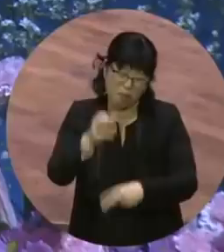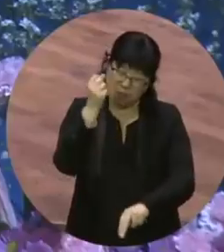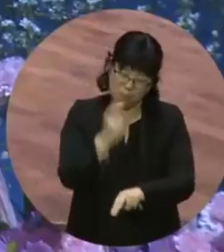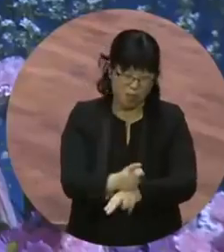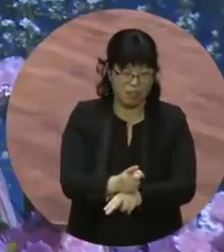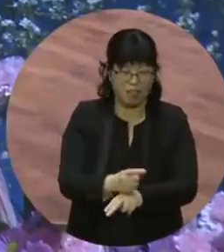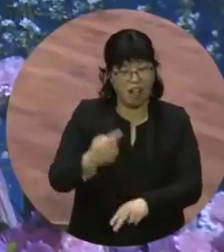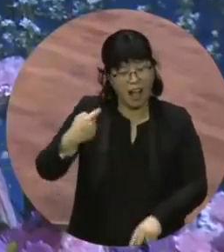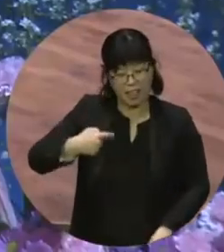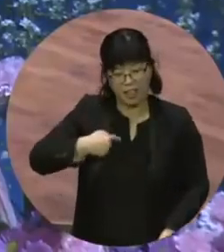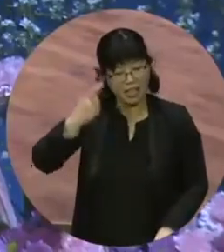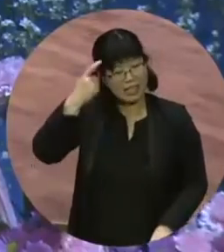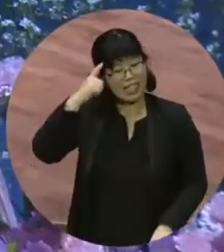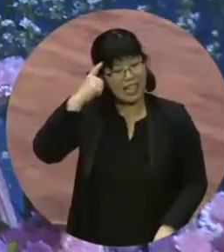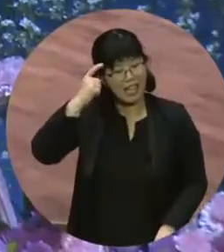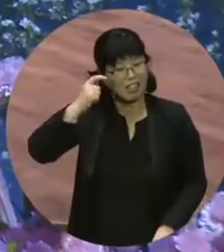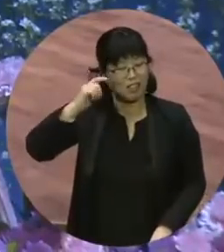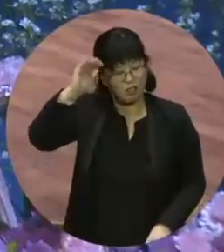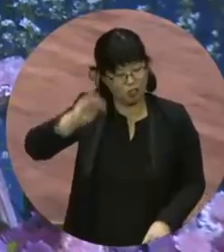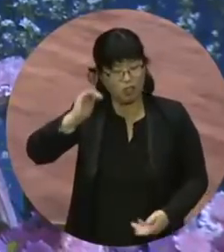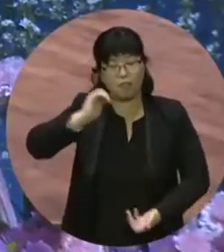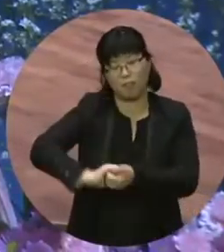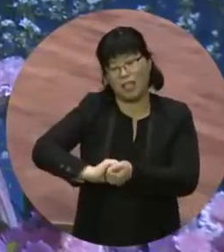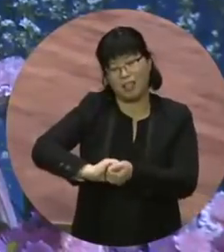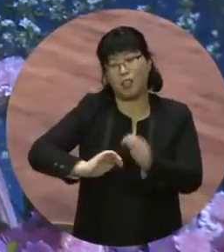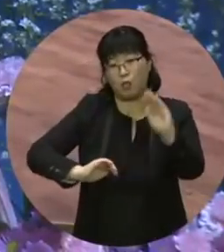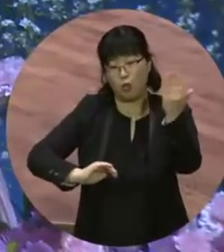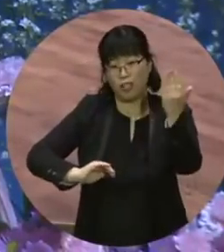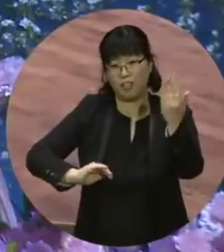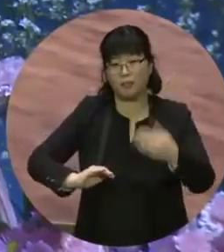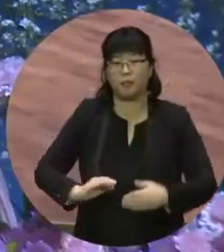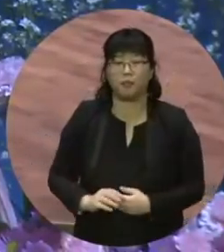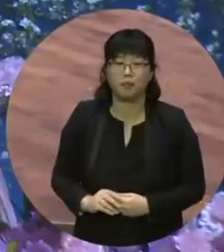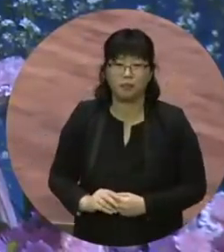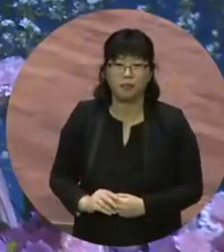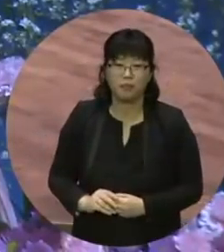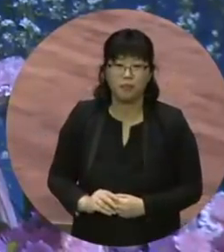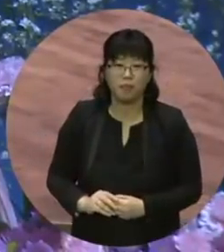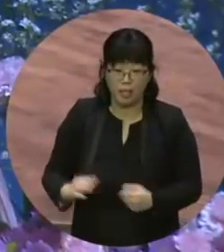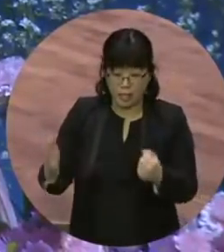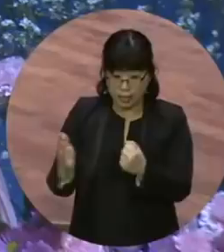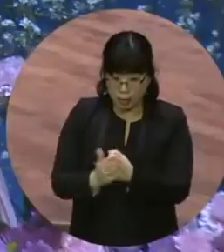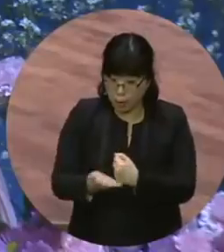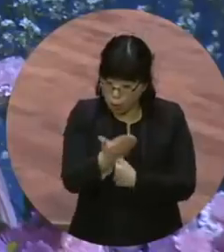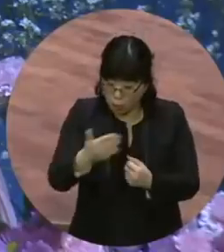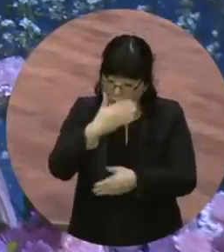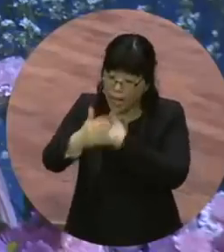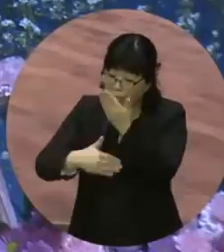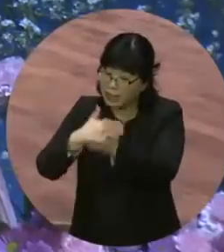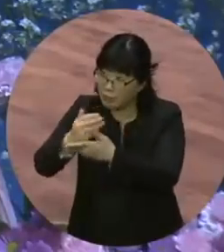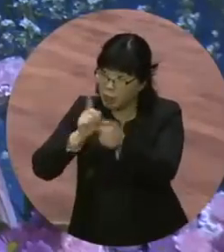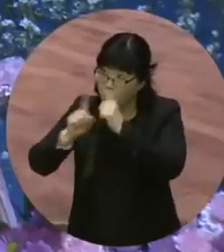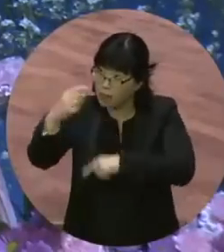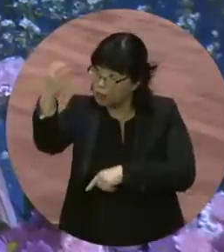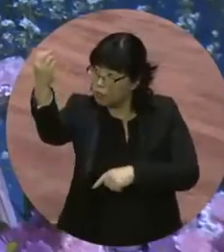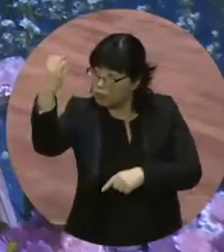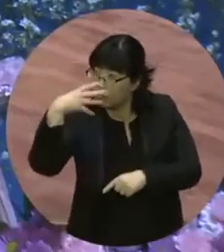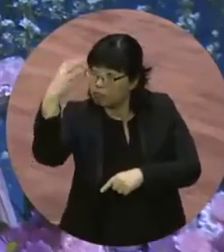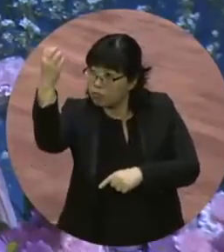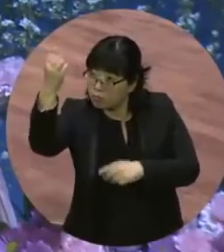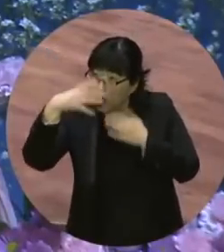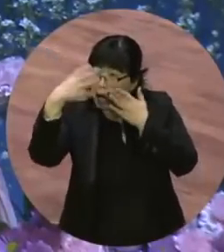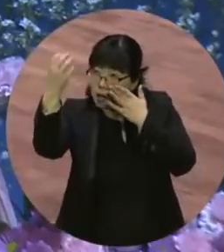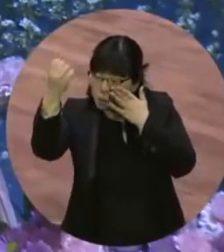온담 메시지가 보통 말할 평생 여러분 가슴에 완 각인시키시기 바랍니다. 하나님의 뜻만이